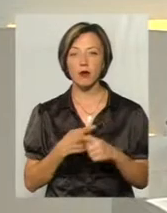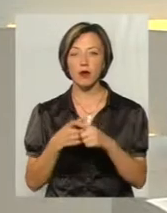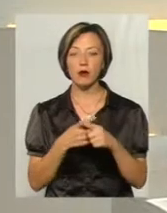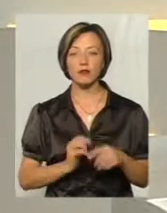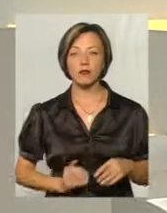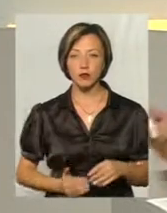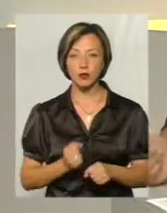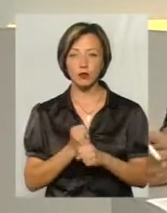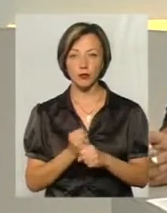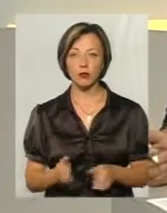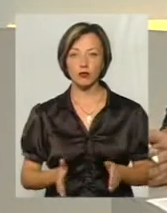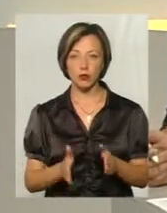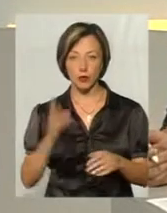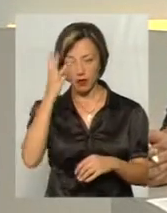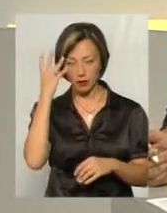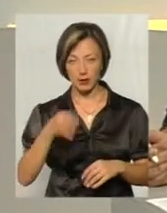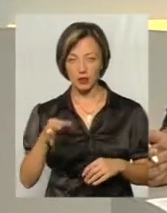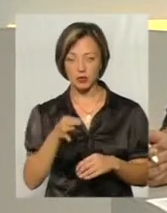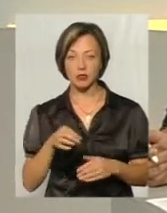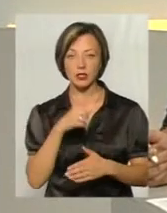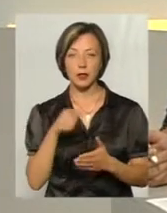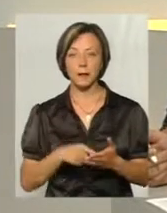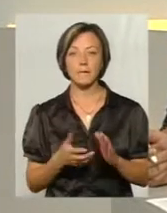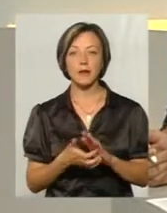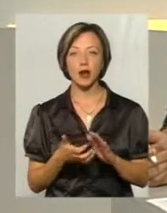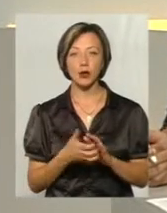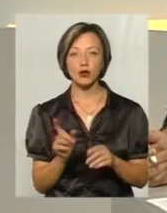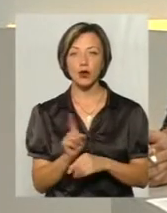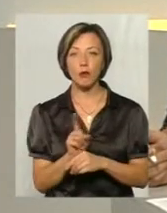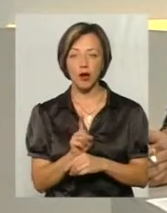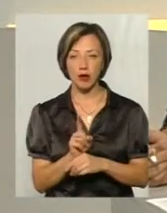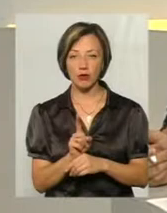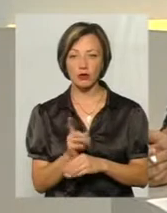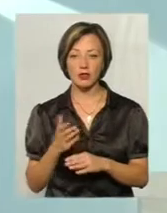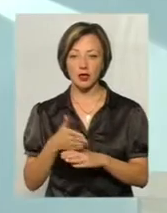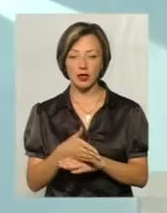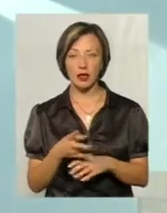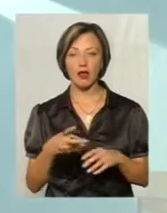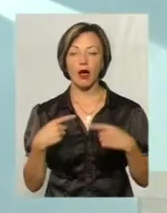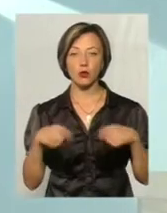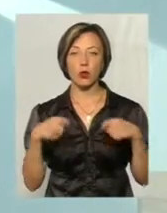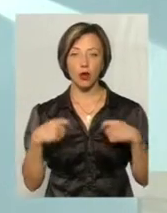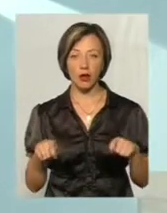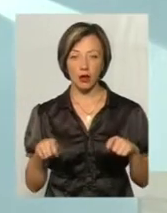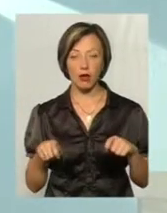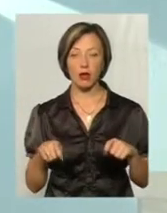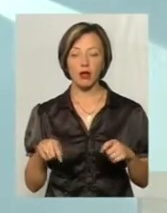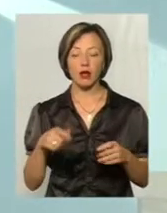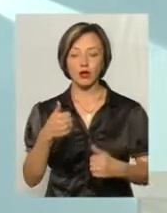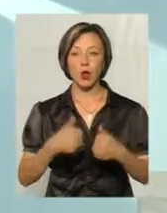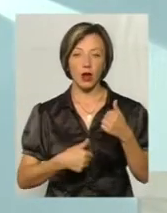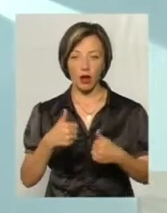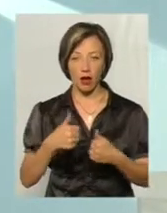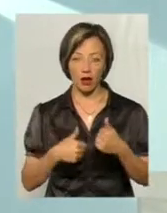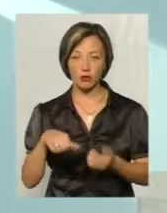фірмам, щоб робити дороги на Хмельниччині? Бракує нормально зайти на торги, брати участь в